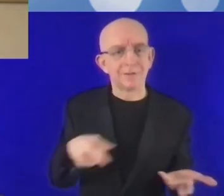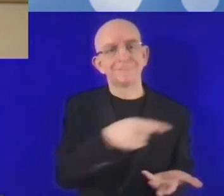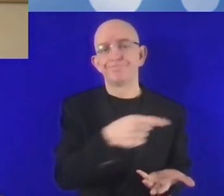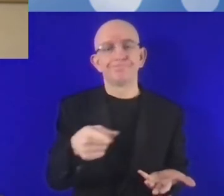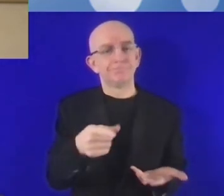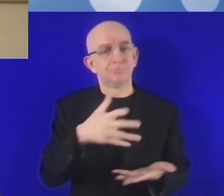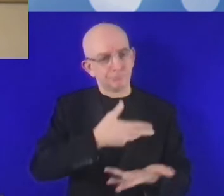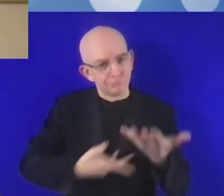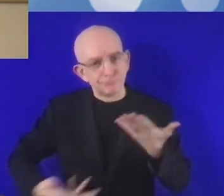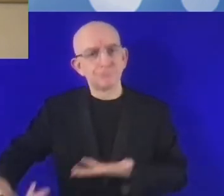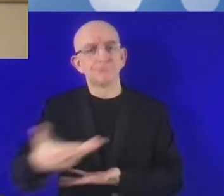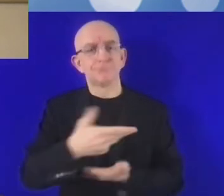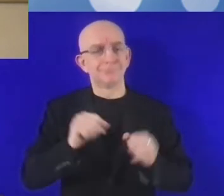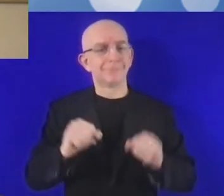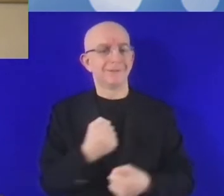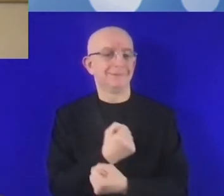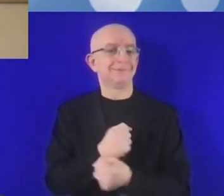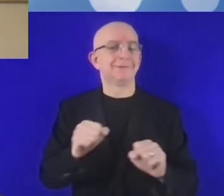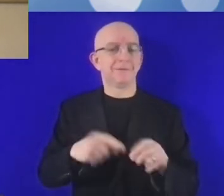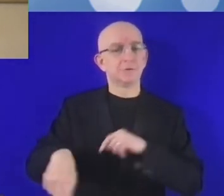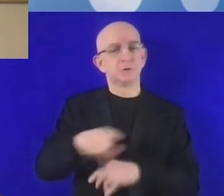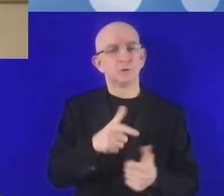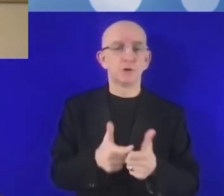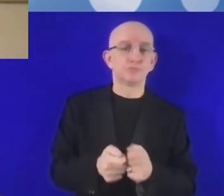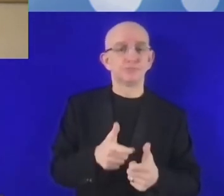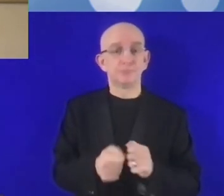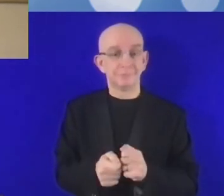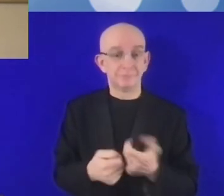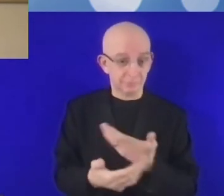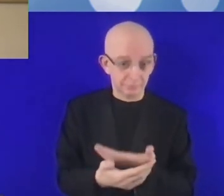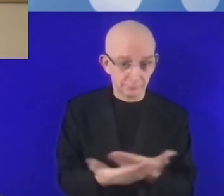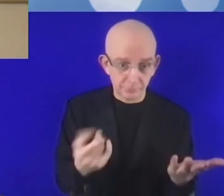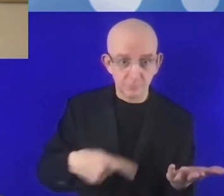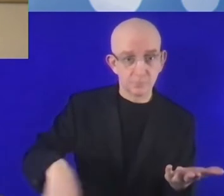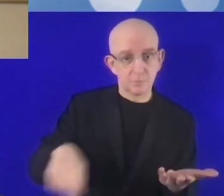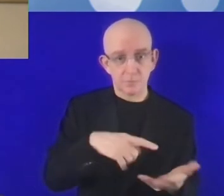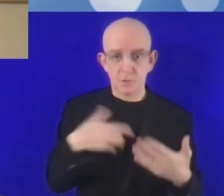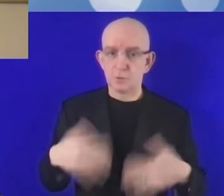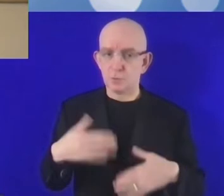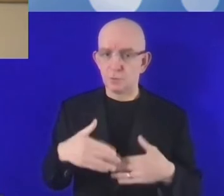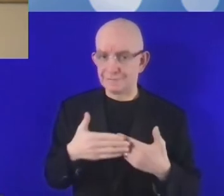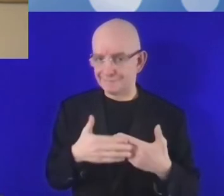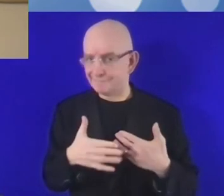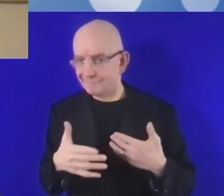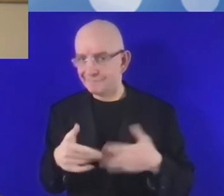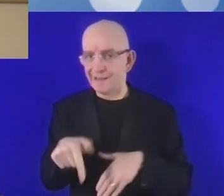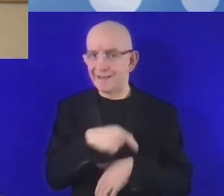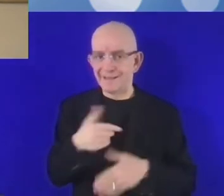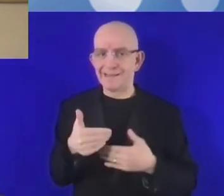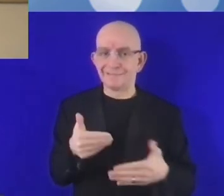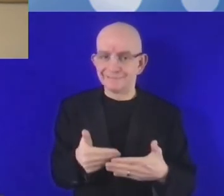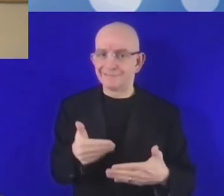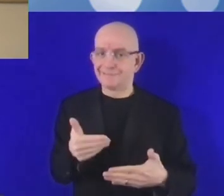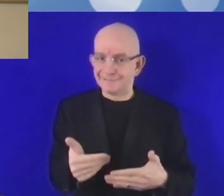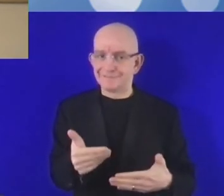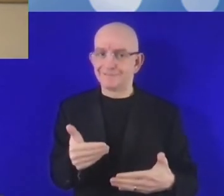sur Internet. Ça, c'est les trois éléments les plus importants pour nous que nous devons assurer à tous les utilisateurs.